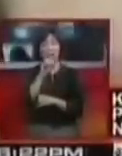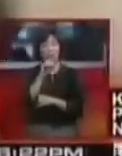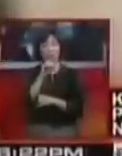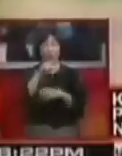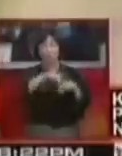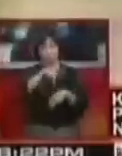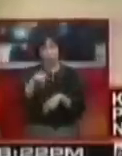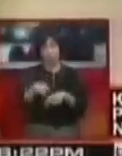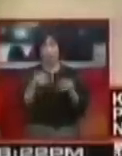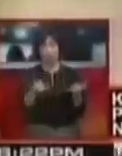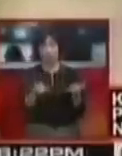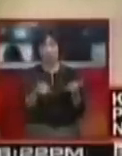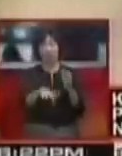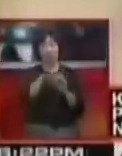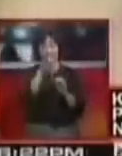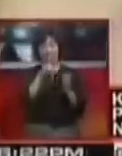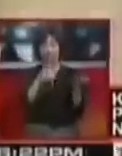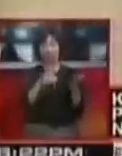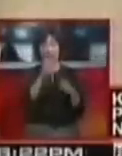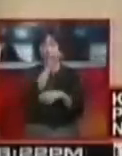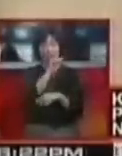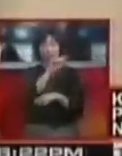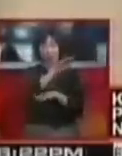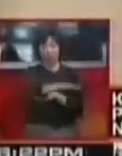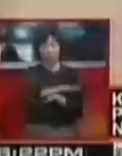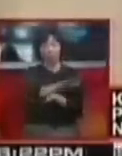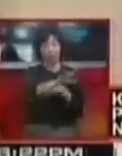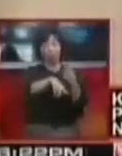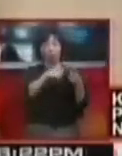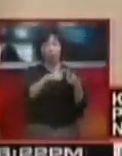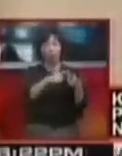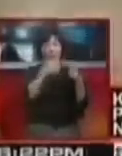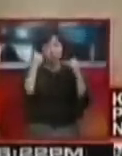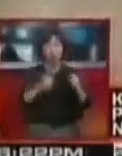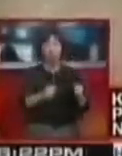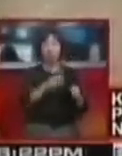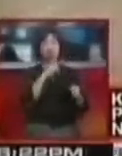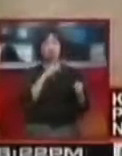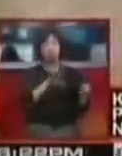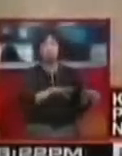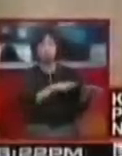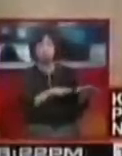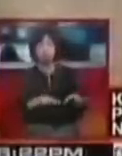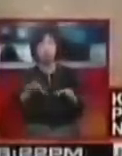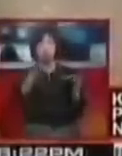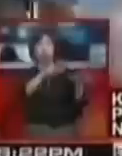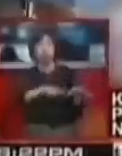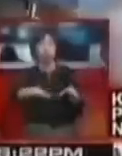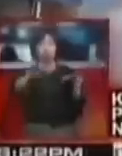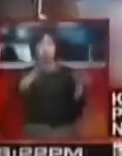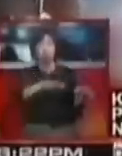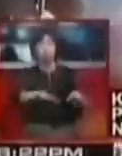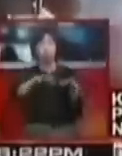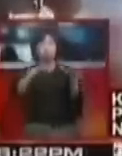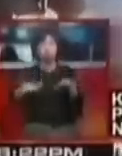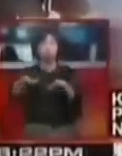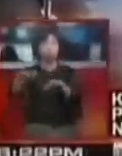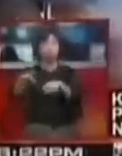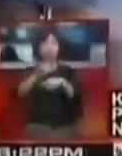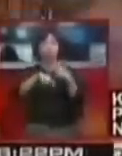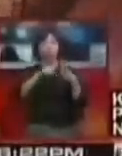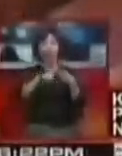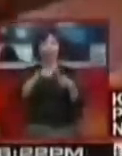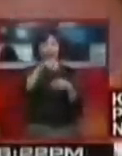na si Noel Tuason. Sabado ng hapon ng tangayin, nang lumaragas ang tubig sa ilog ang binatilyo, pauwi na si Tuason sakay ng isang